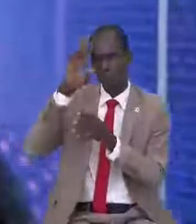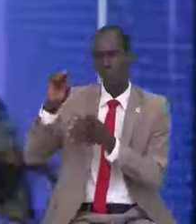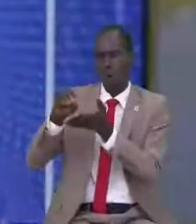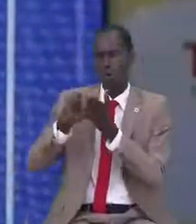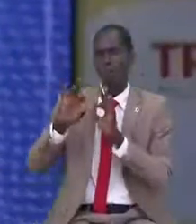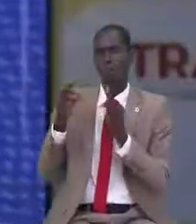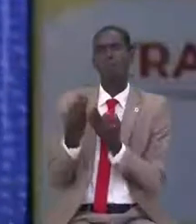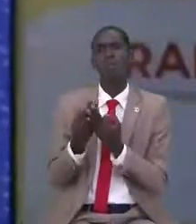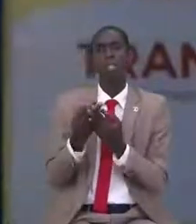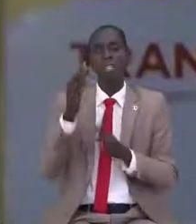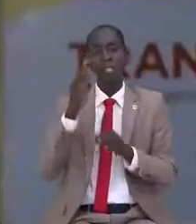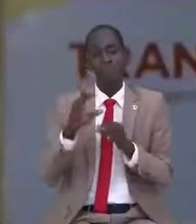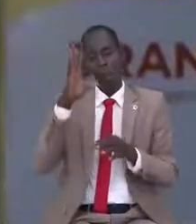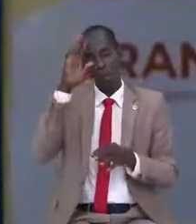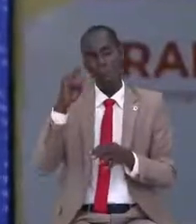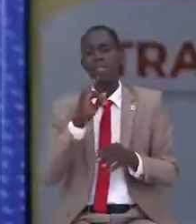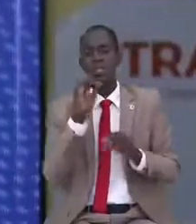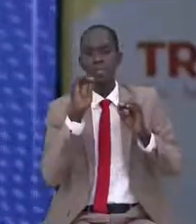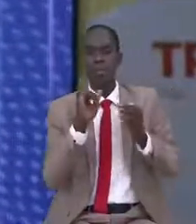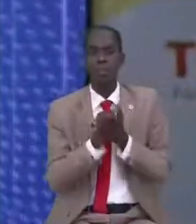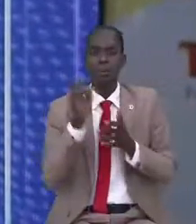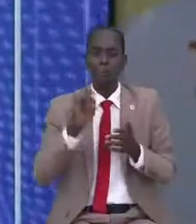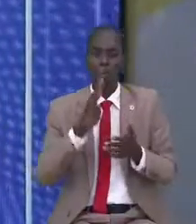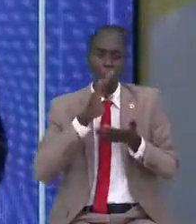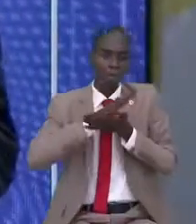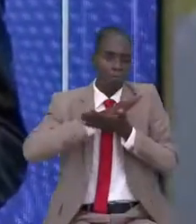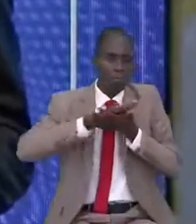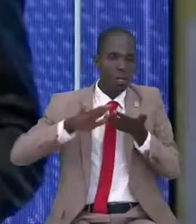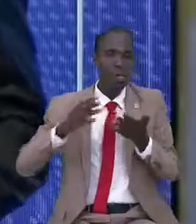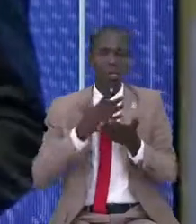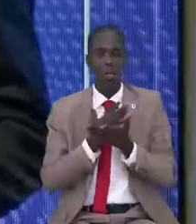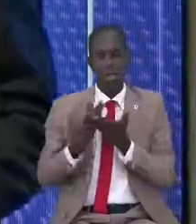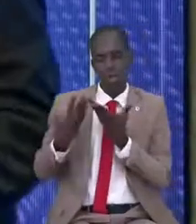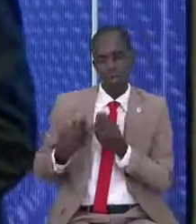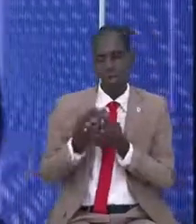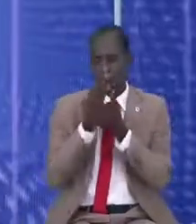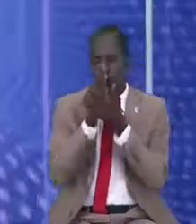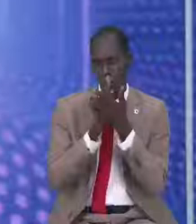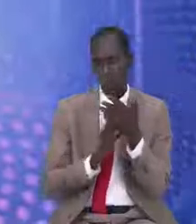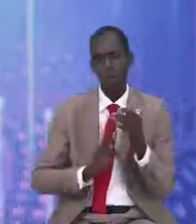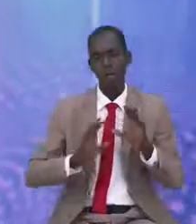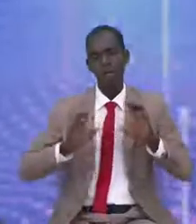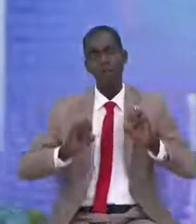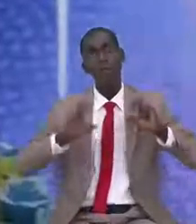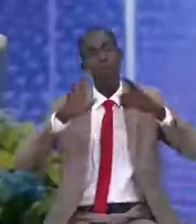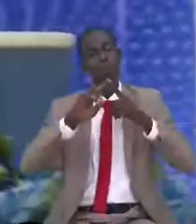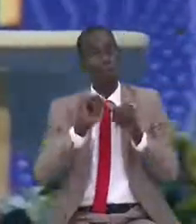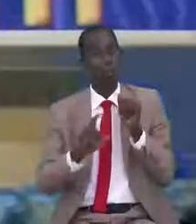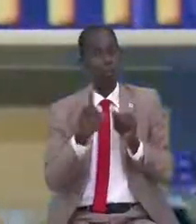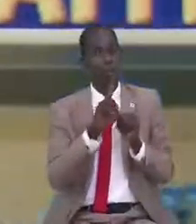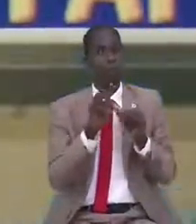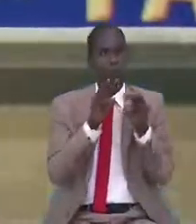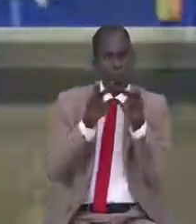enseigne d'être bon et doux, c'est lui qui nous enseigne d'être bon, doux envers tout le monde.